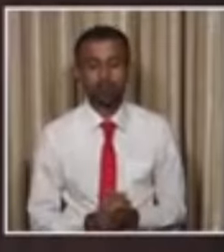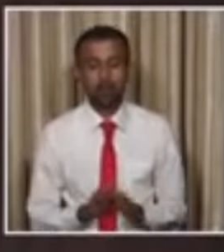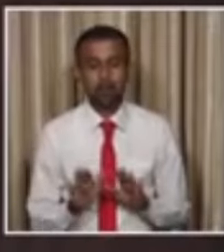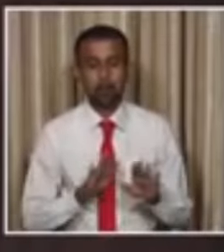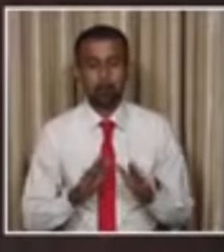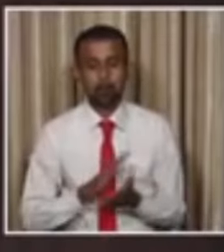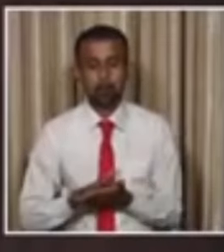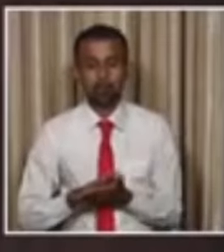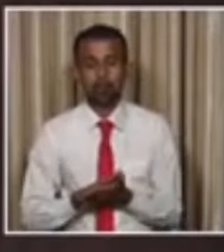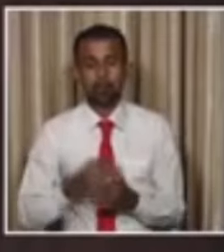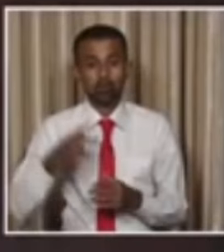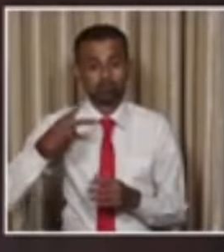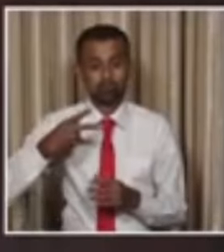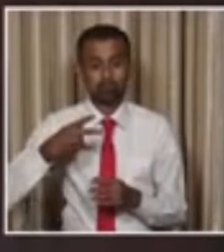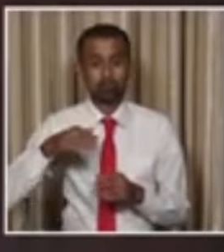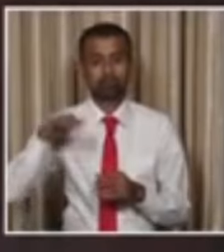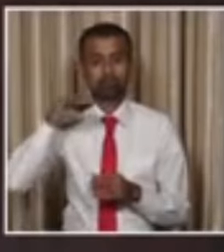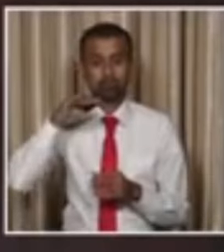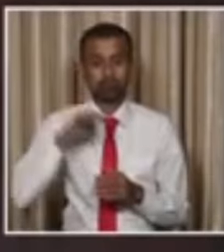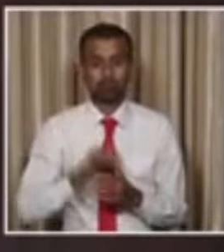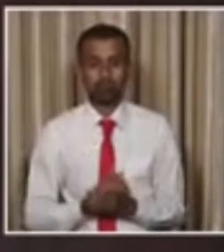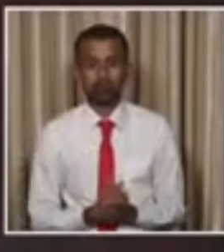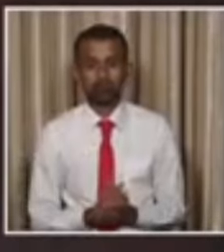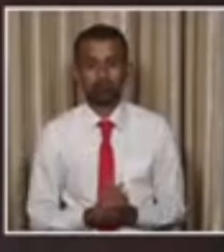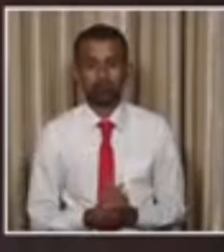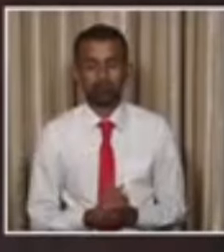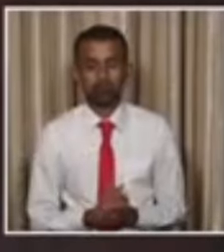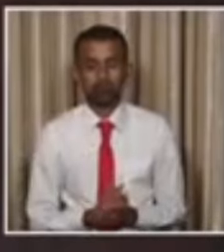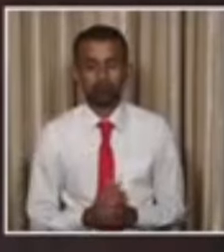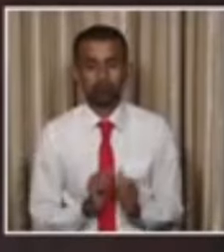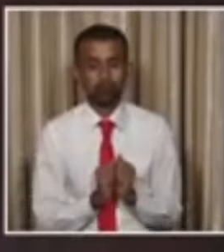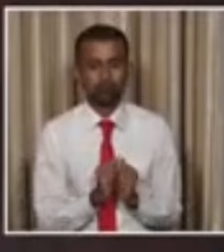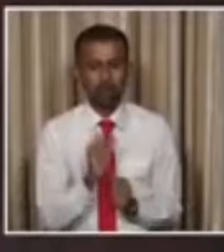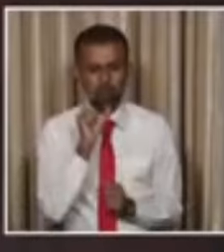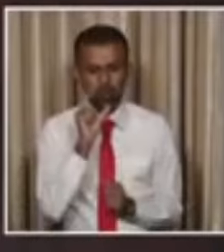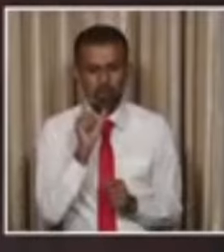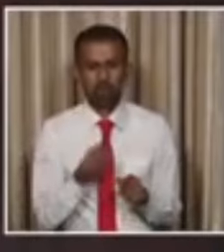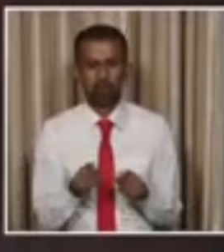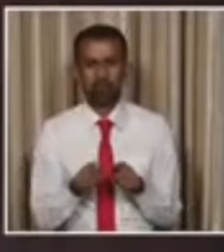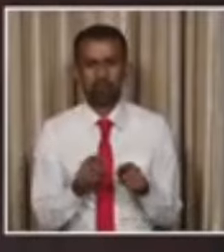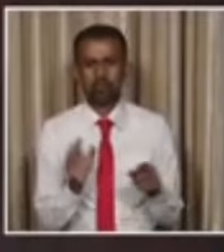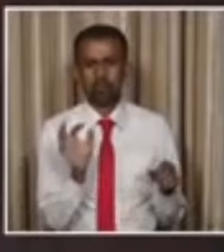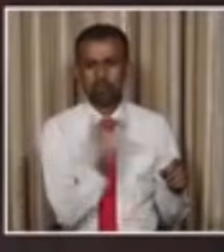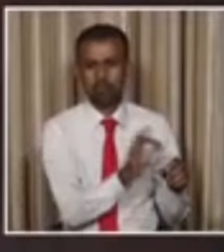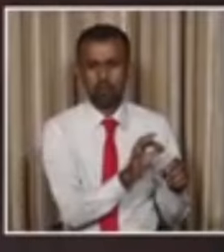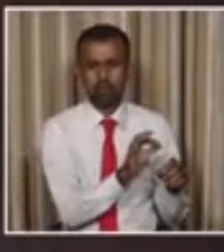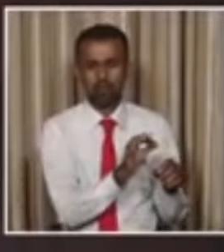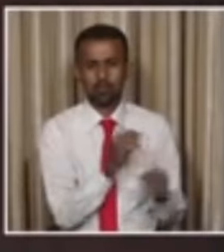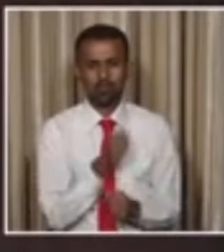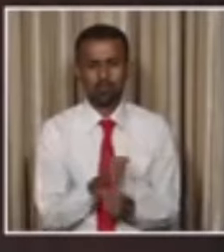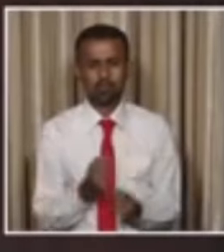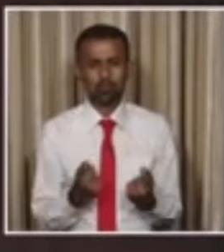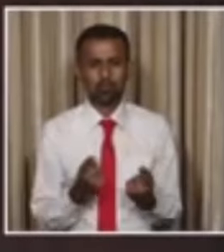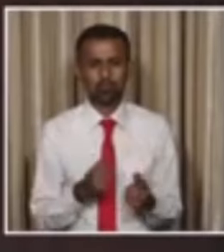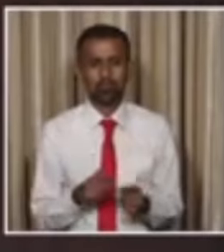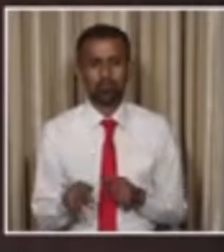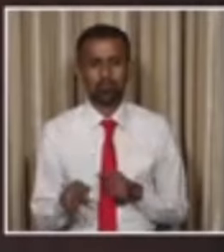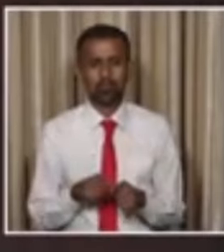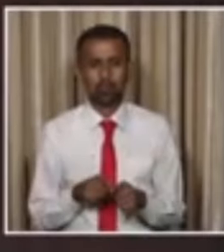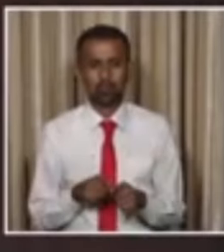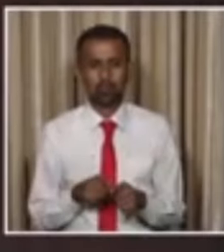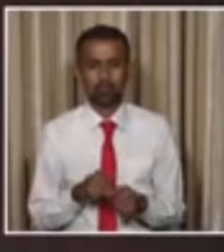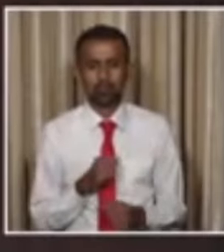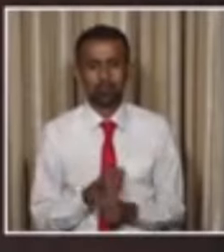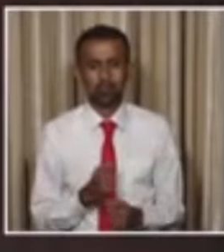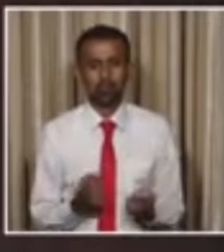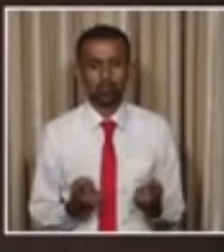පරිපාලන සේවයේ දෙවන ශ්‍රේණිය තමයි තියෙන්නේ. නිකන් වැඩ බලන්න වගේ ඒවලා තියෙනවා රජයේ අවශ්‍යතාවය මත. හැබැයි